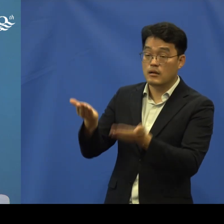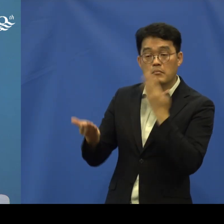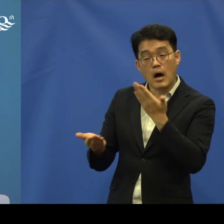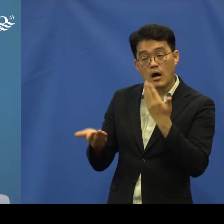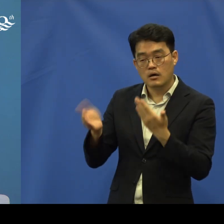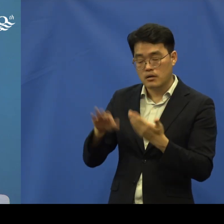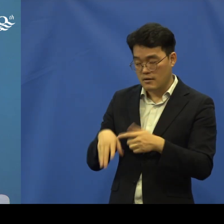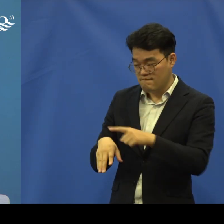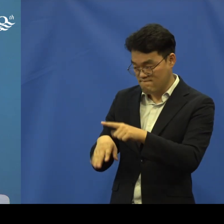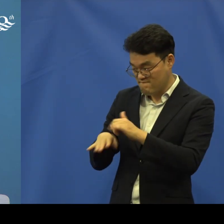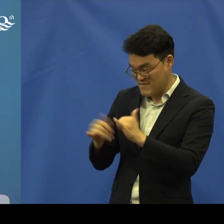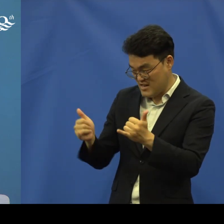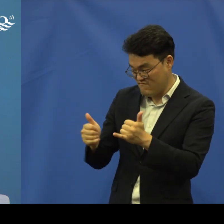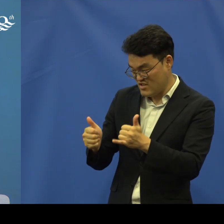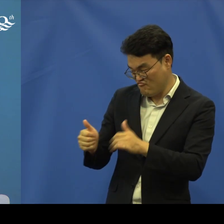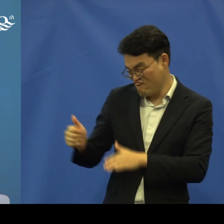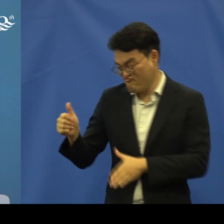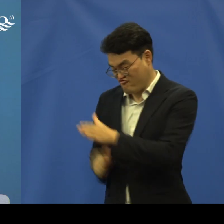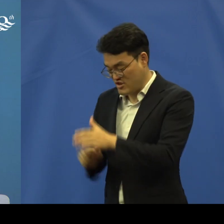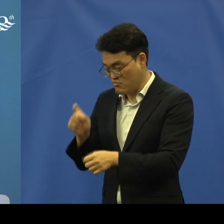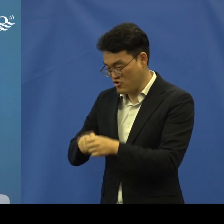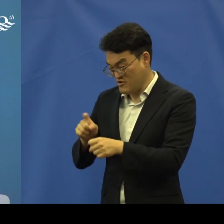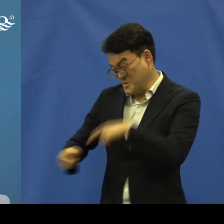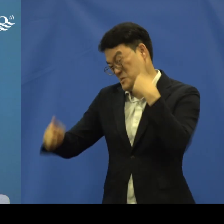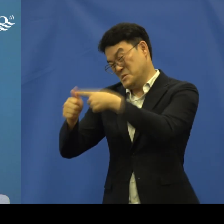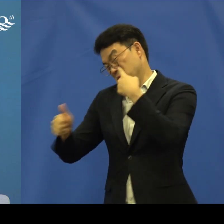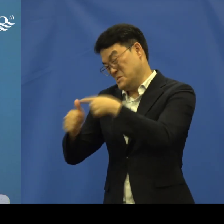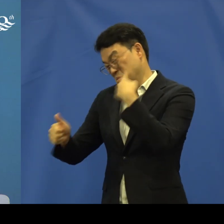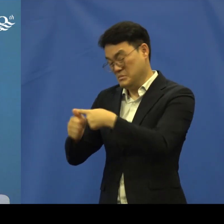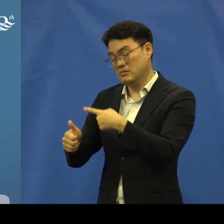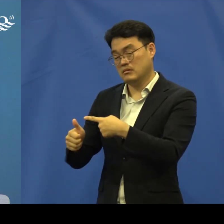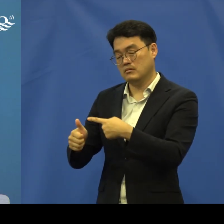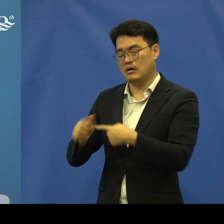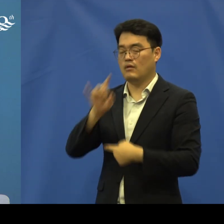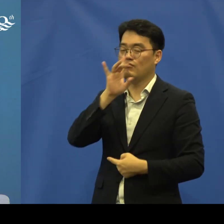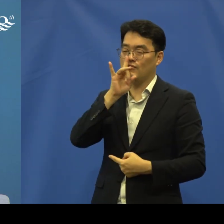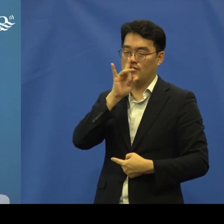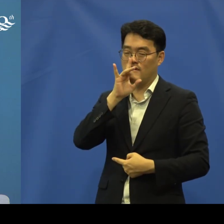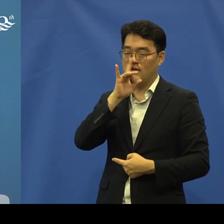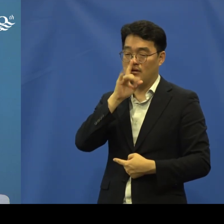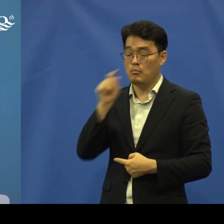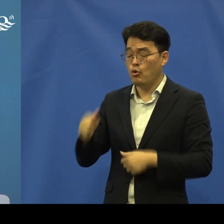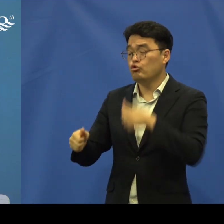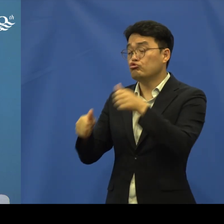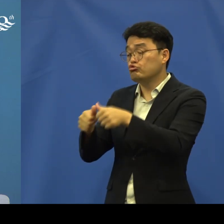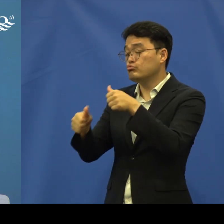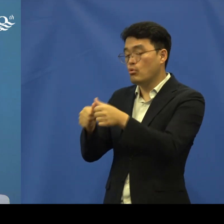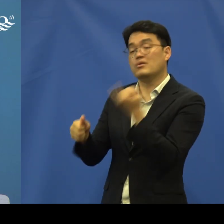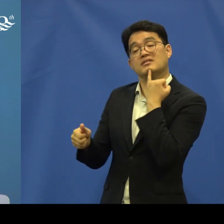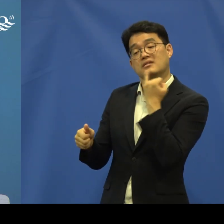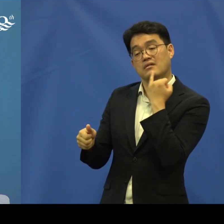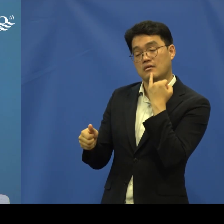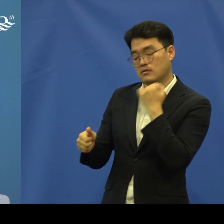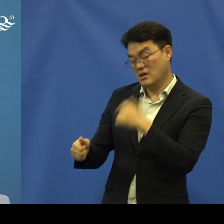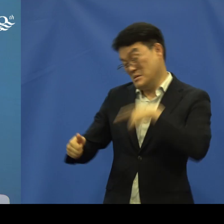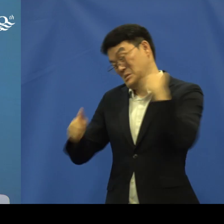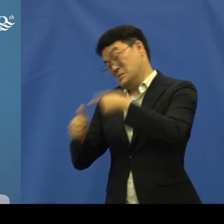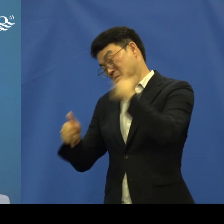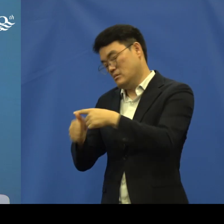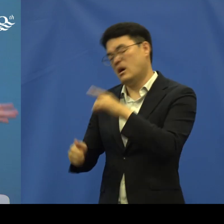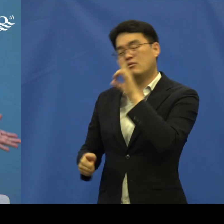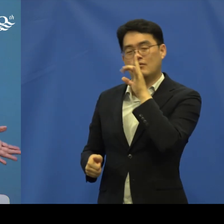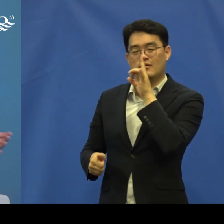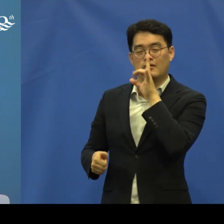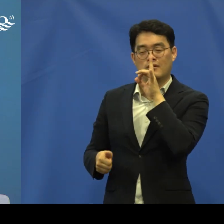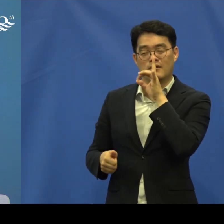죽이려고 비판하는지 그걸 분별하시면 돼요. 그죠? 기준이 그거예요. 여러분, 금방성과 악이 구분돼요.